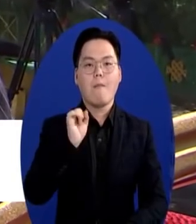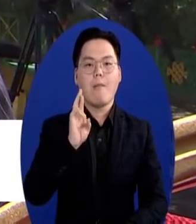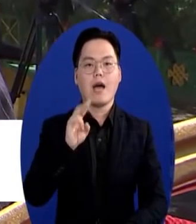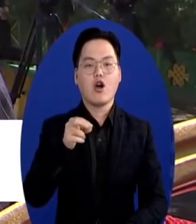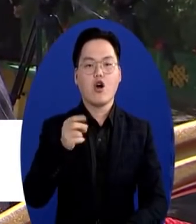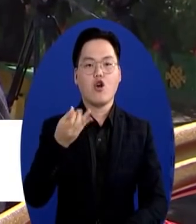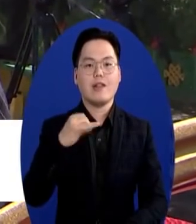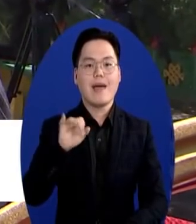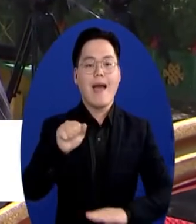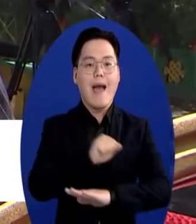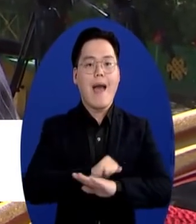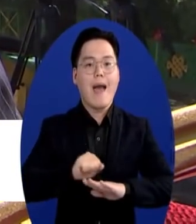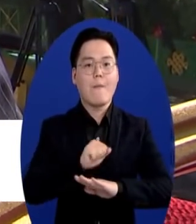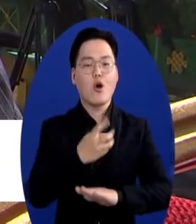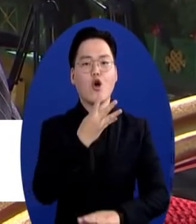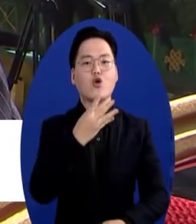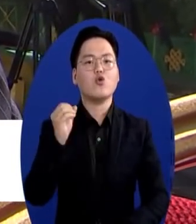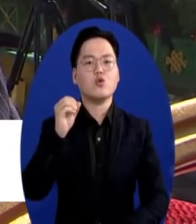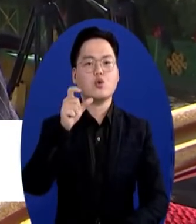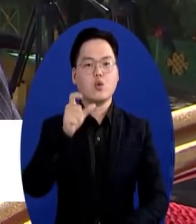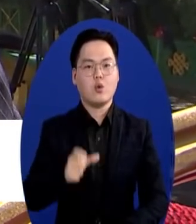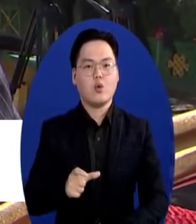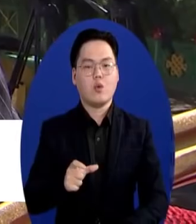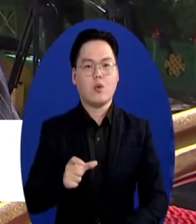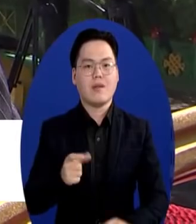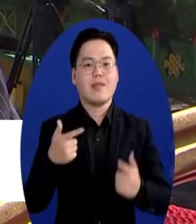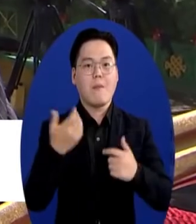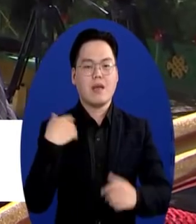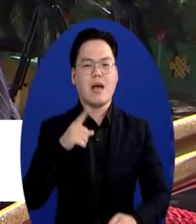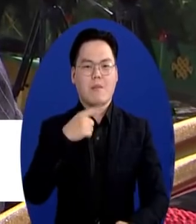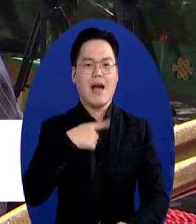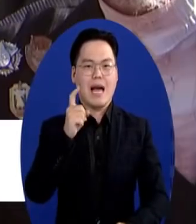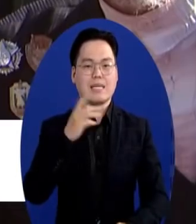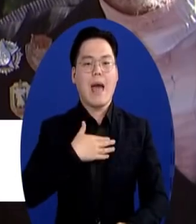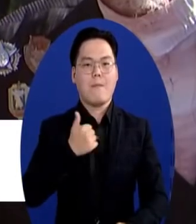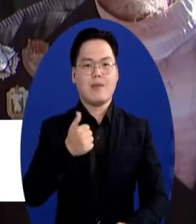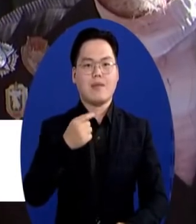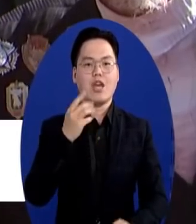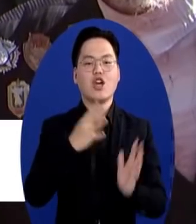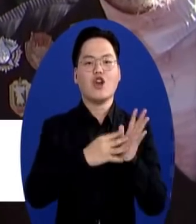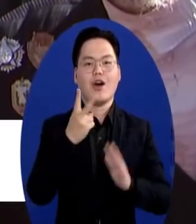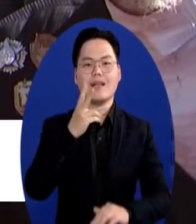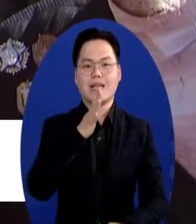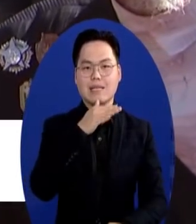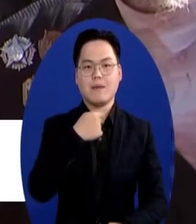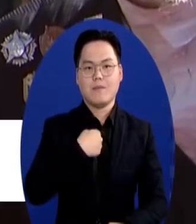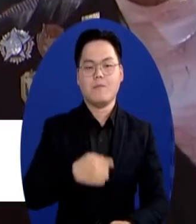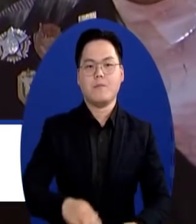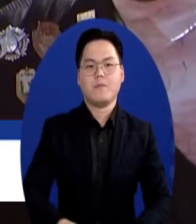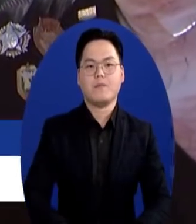дайнд орсон 400-р хүнээс ганцхан үлдсэн бий. 92 настай. Зөвхөн Монголын